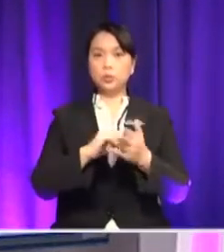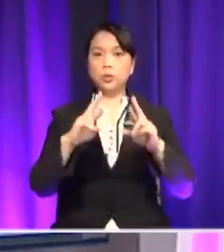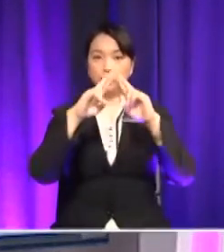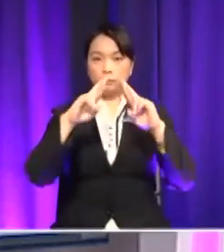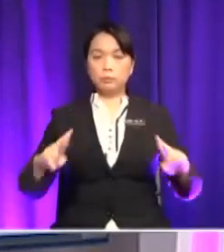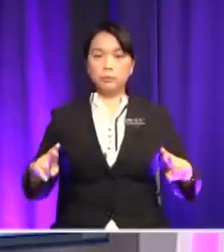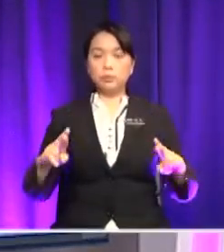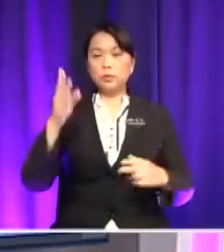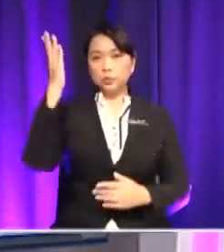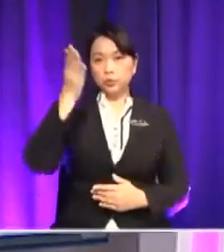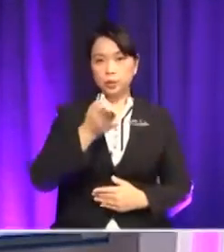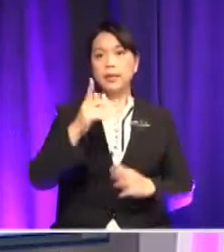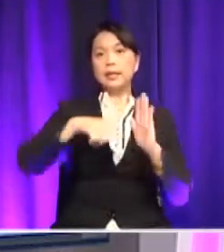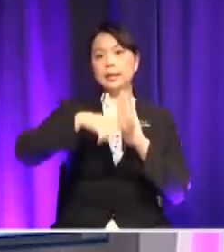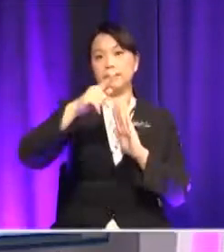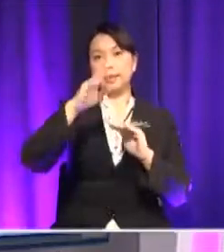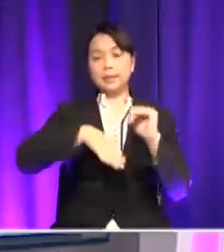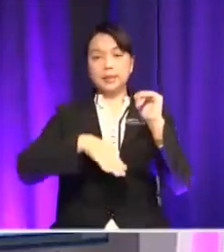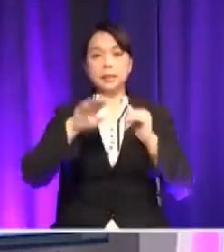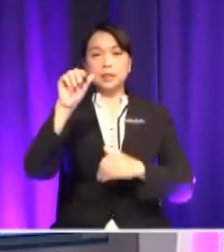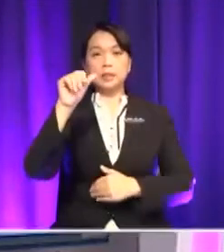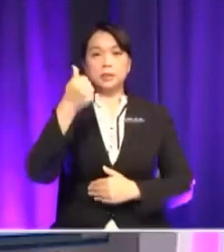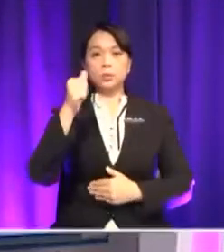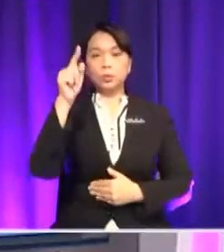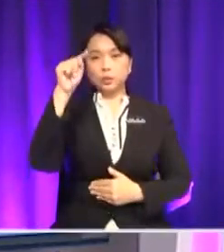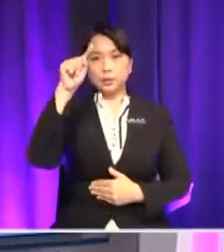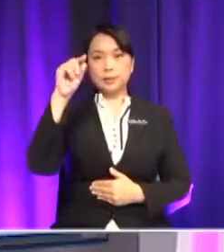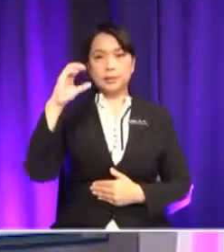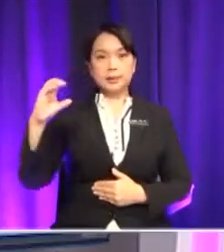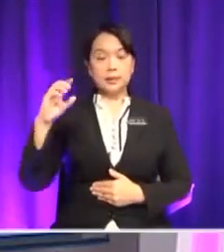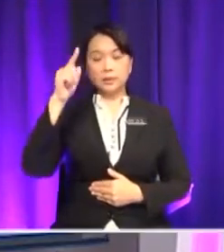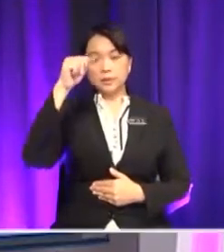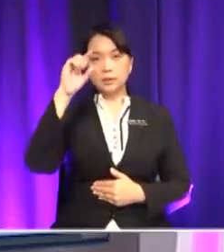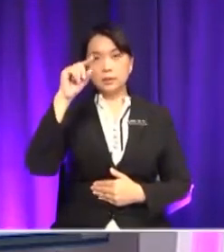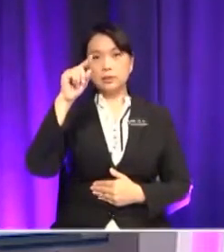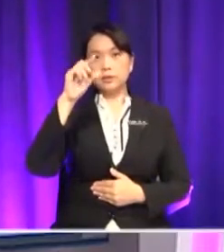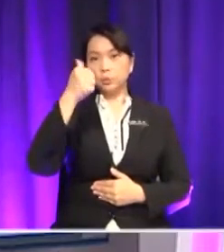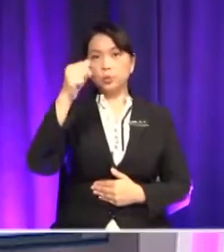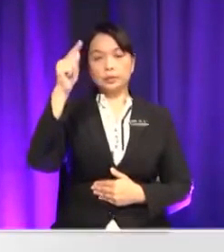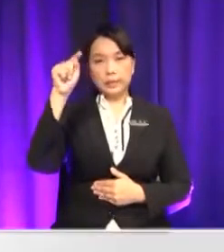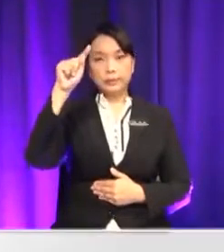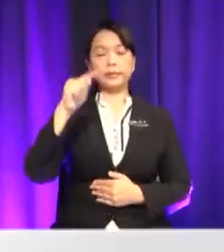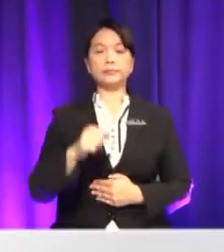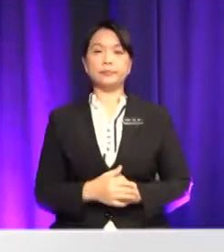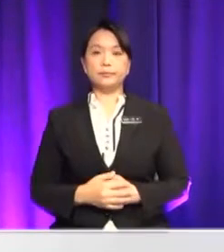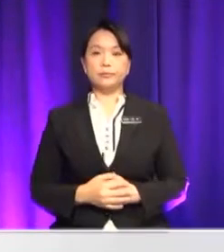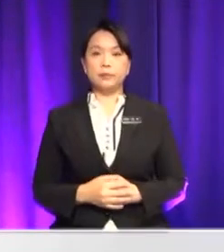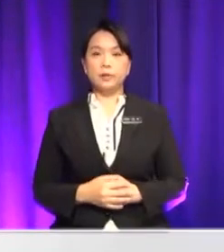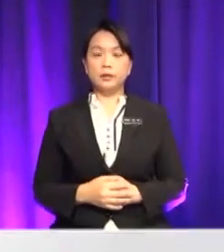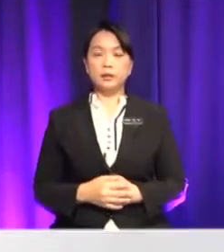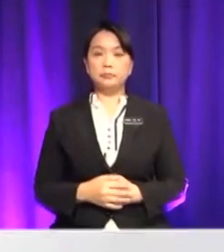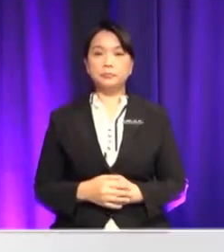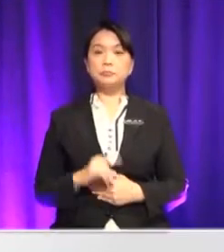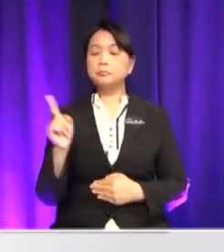10 darjah. Jadi saya nak tanya murid-murid yang ada di dalam sini, yang manakah kumpulan bumbung yang